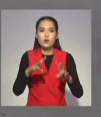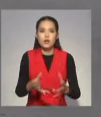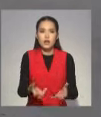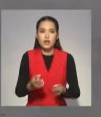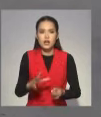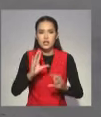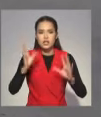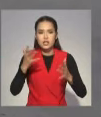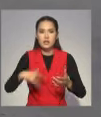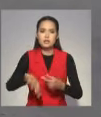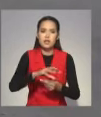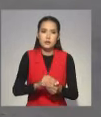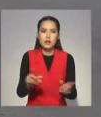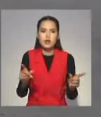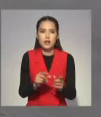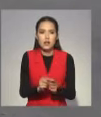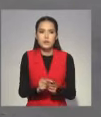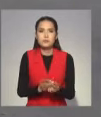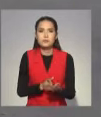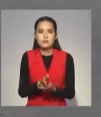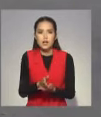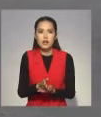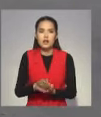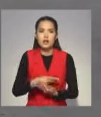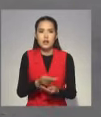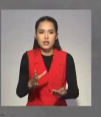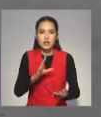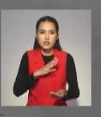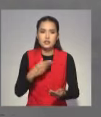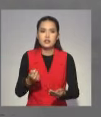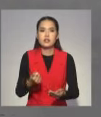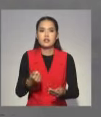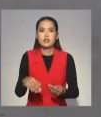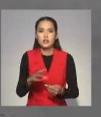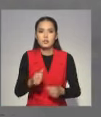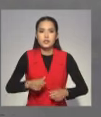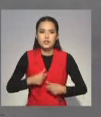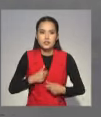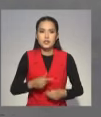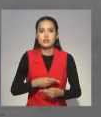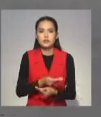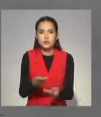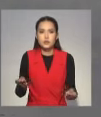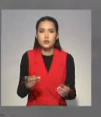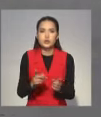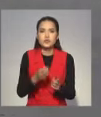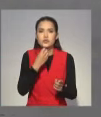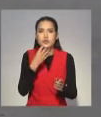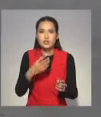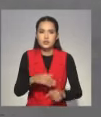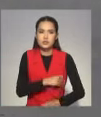апатты жағдай барлығымыздың қабырғамызды қайыстырды. Апат айтып келмейді. Біз қостанайлықтар жақсы